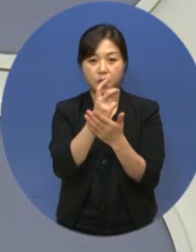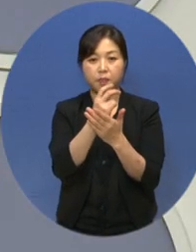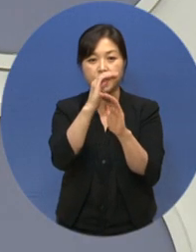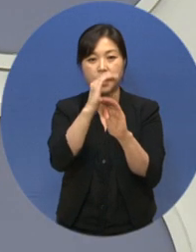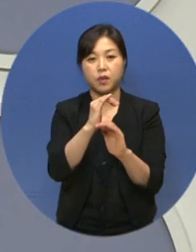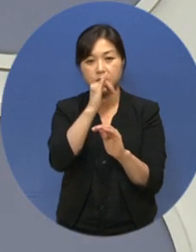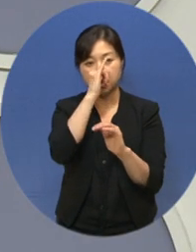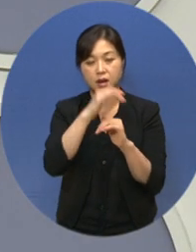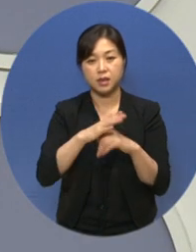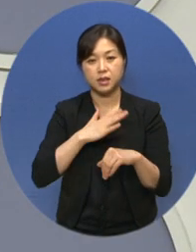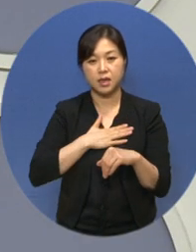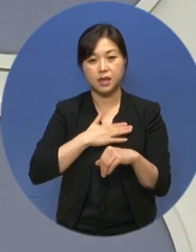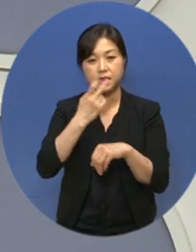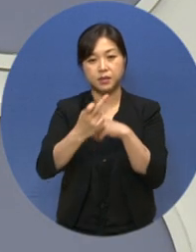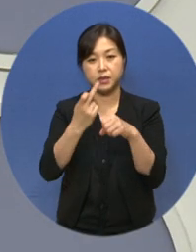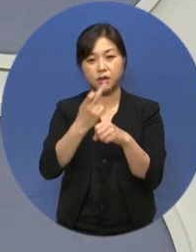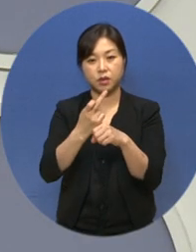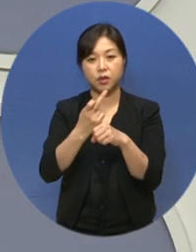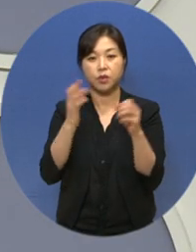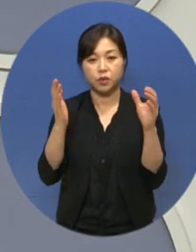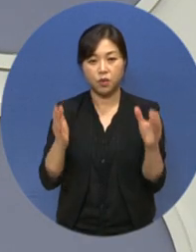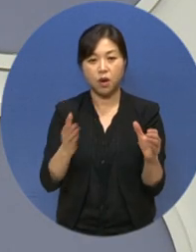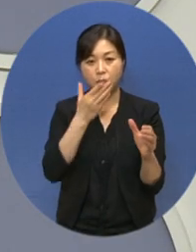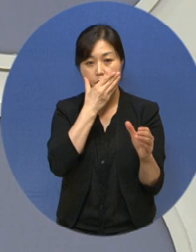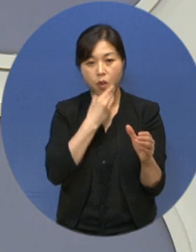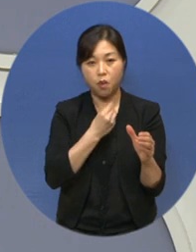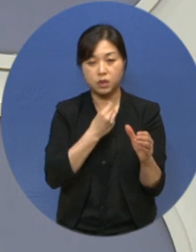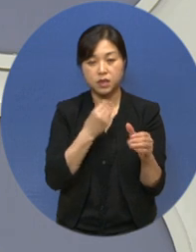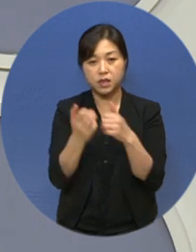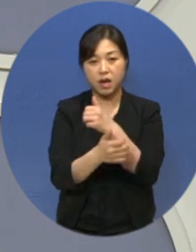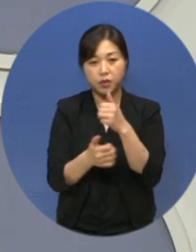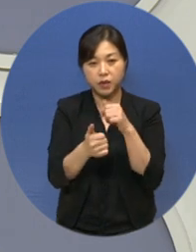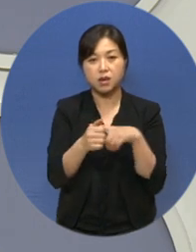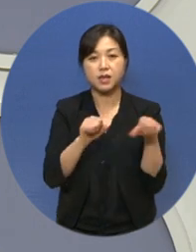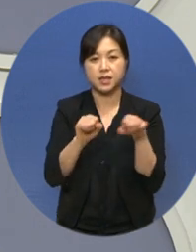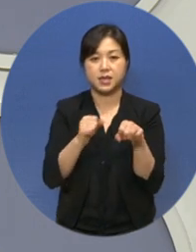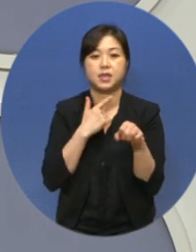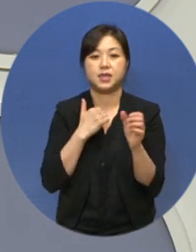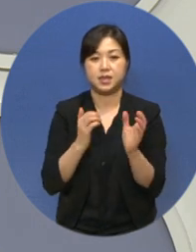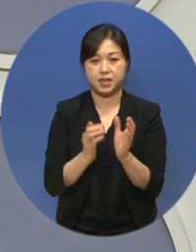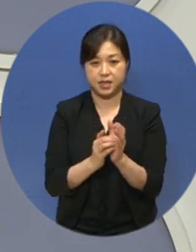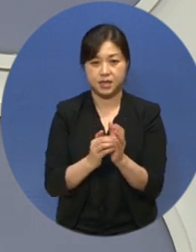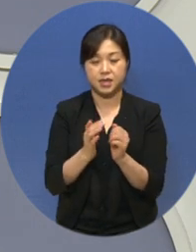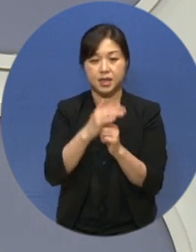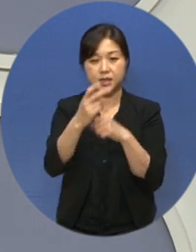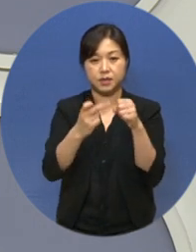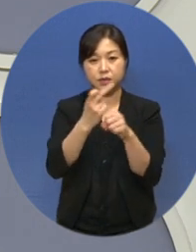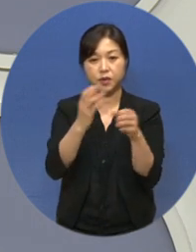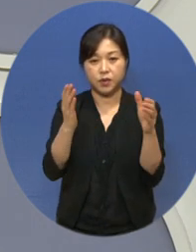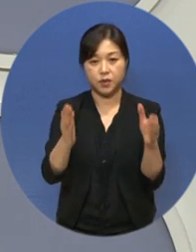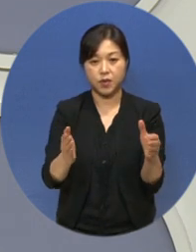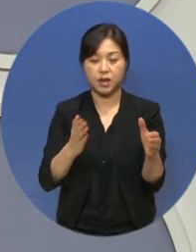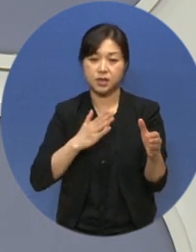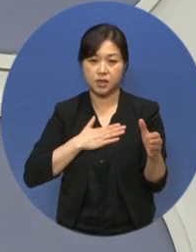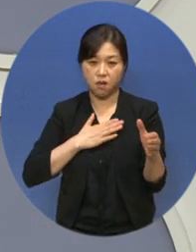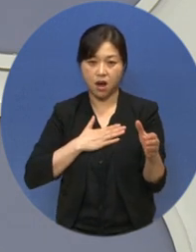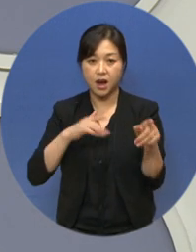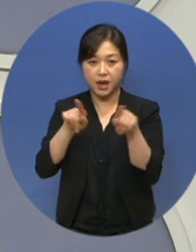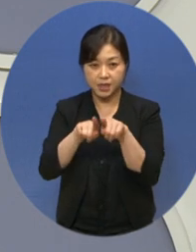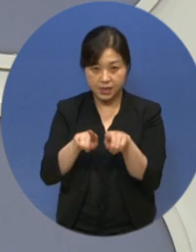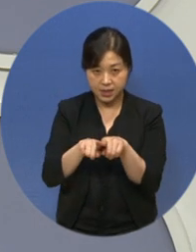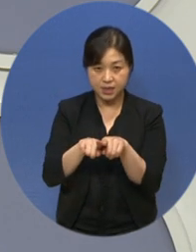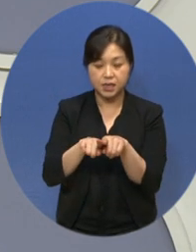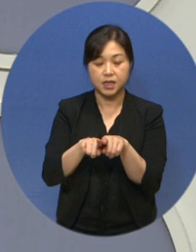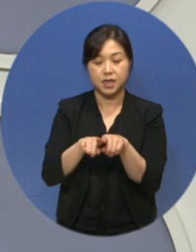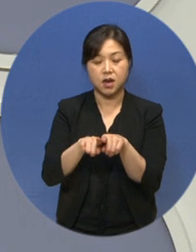12년간 부목사 및 그렇죠 그래 갔었지 사실 지난 십 년 간 어쨌든 간에 저희 손길을 함께 동료 의원들과 함께